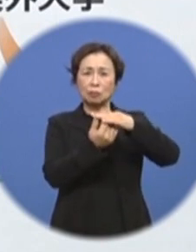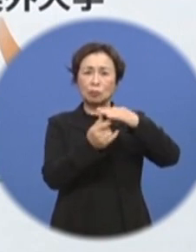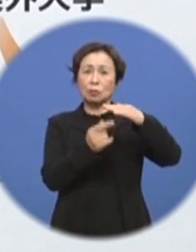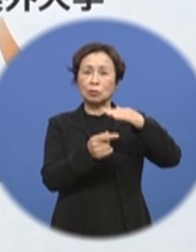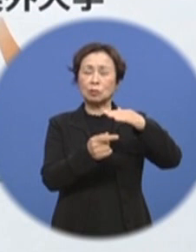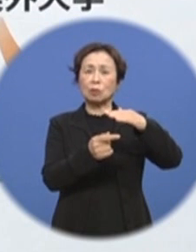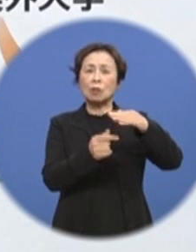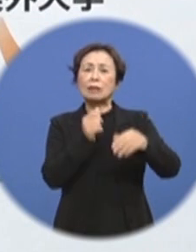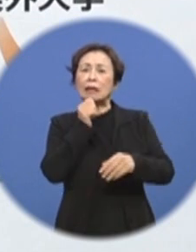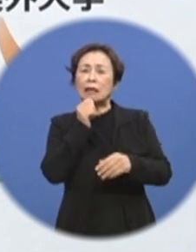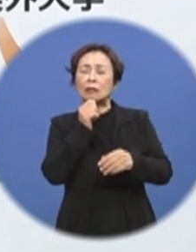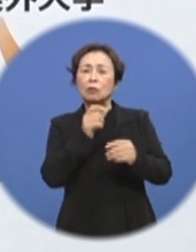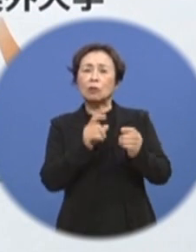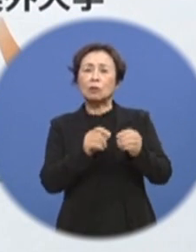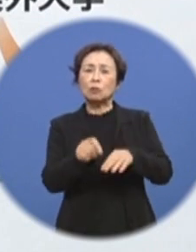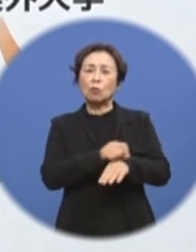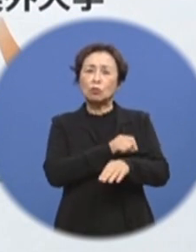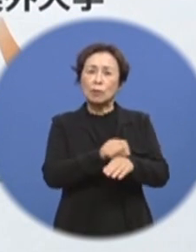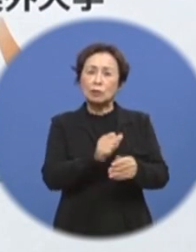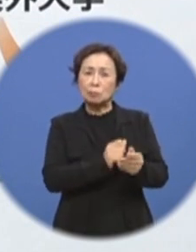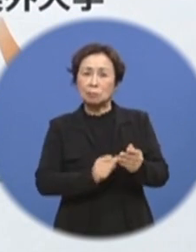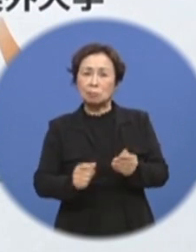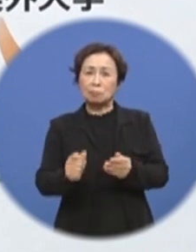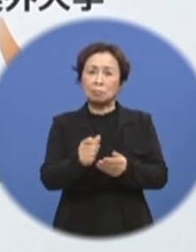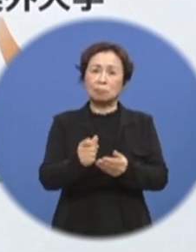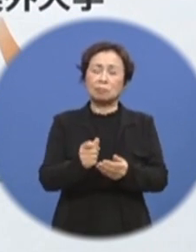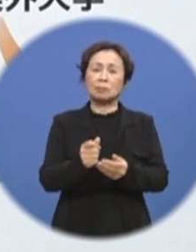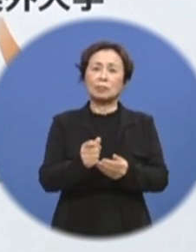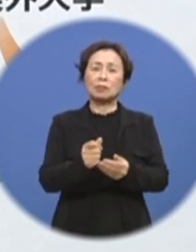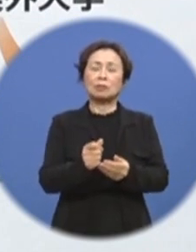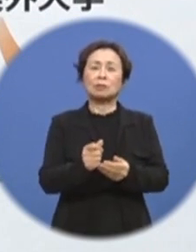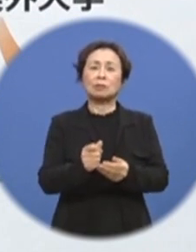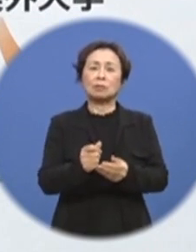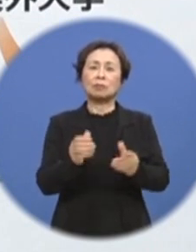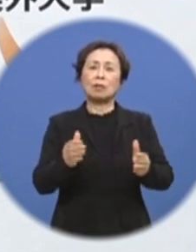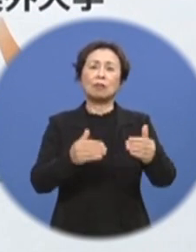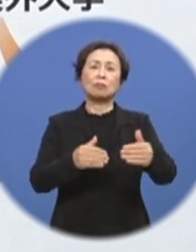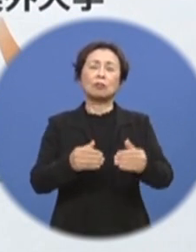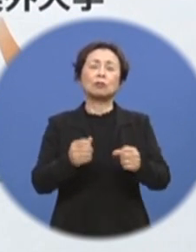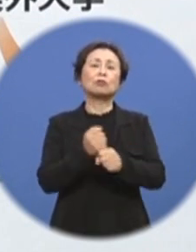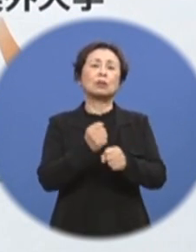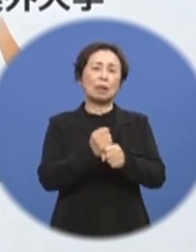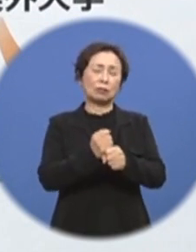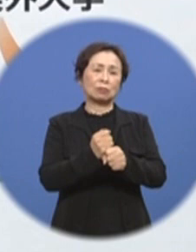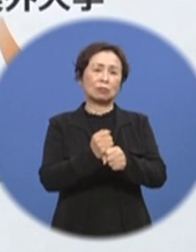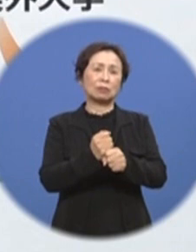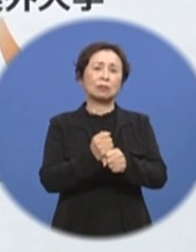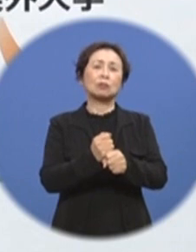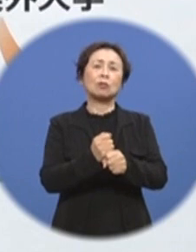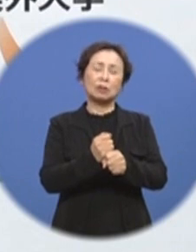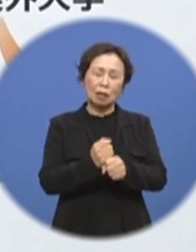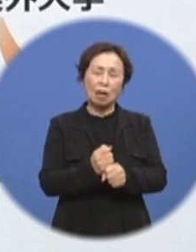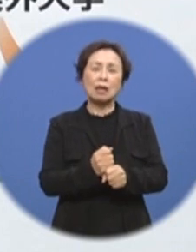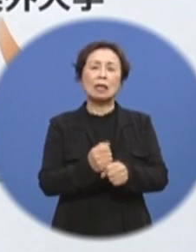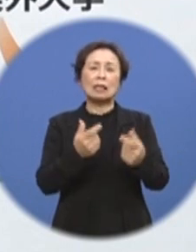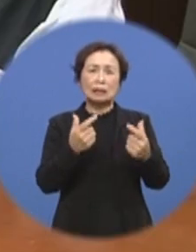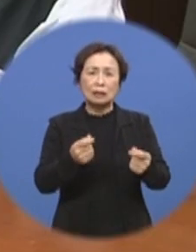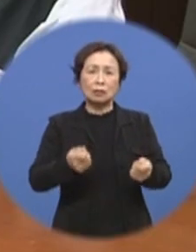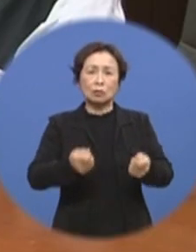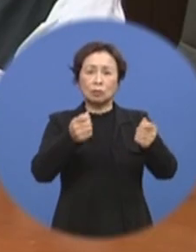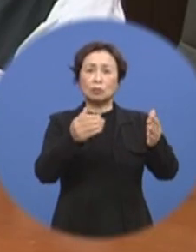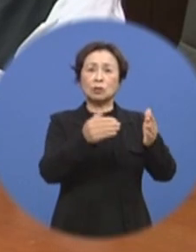優遇するような形で作っておく嘘したら8年間あるんですけどね一人前になるまでに